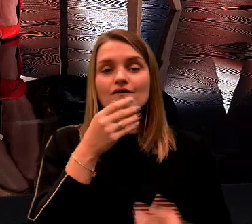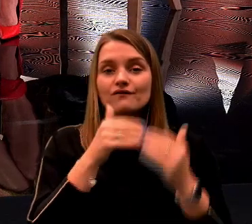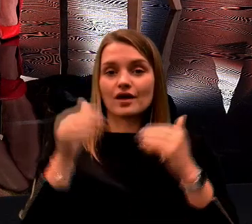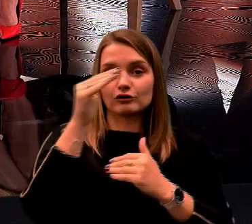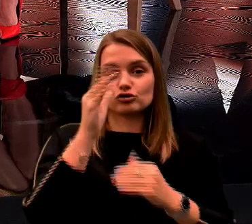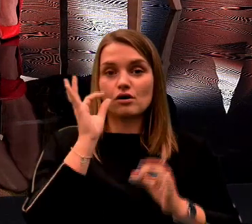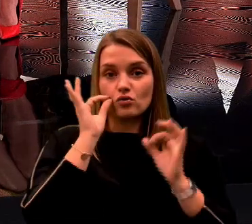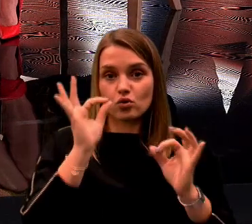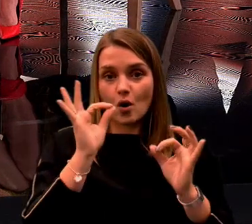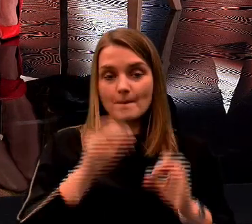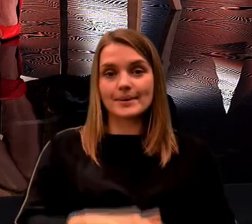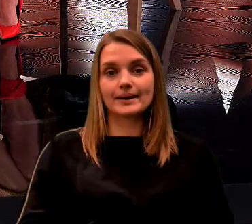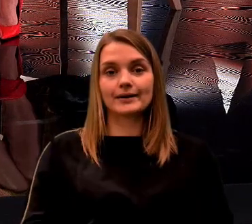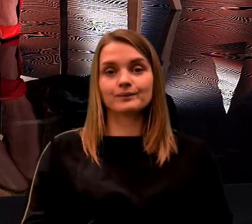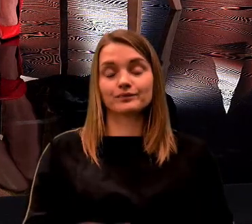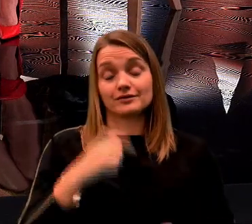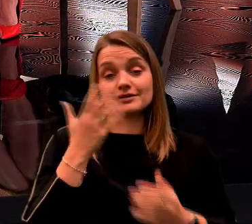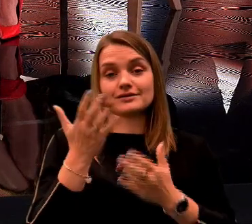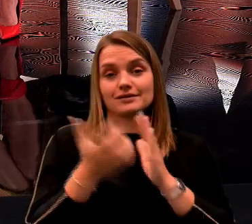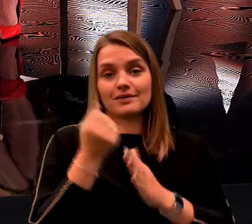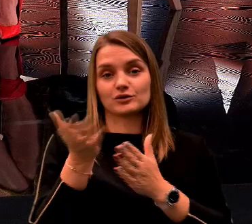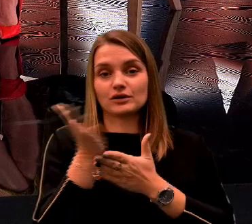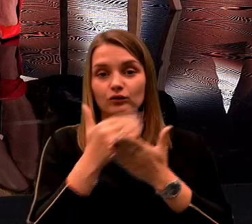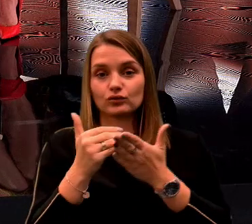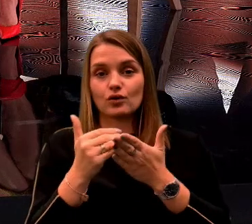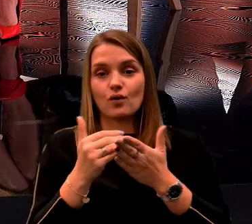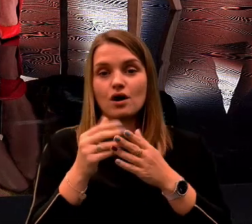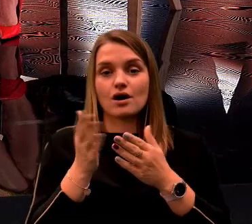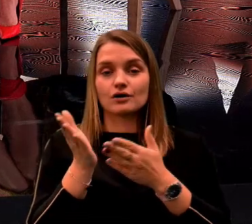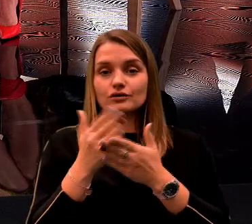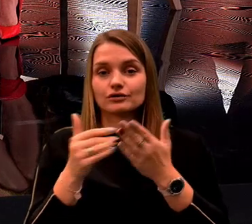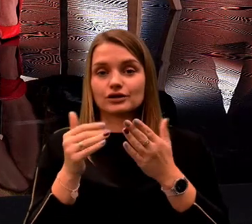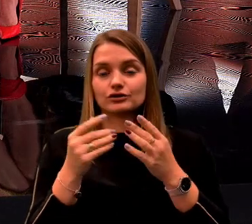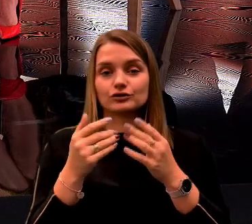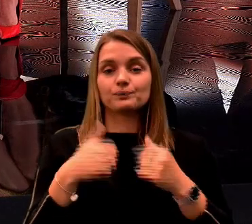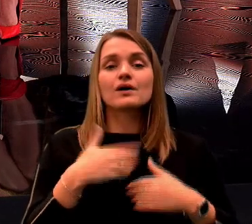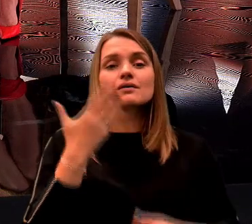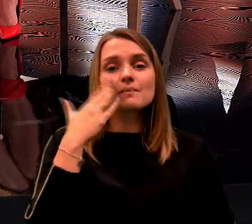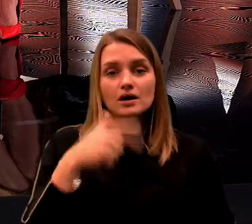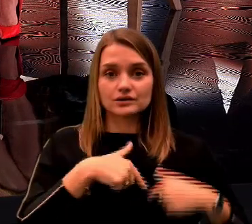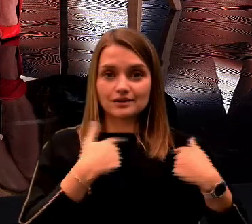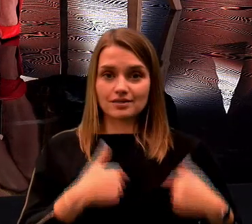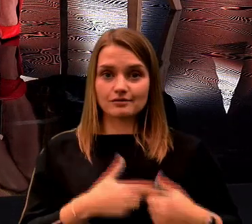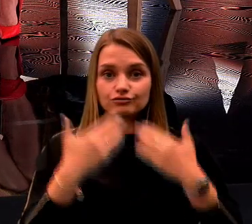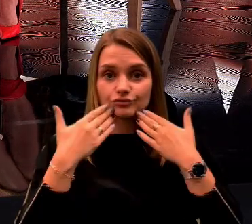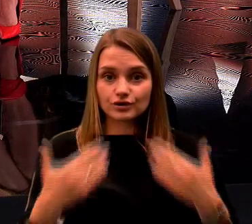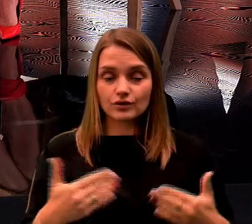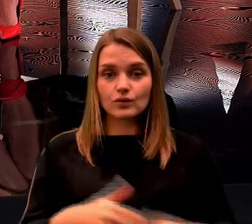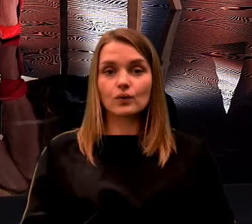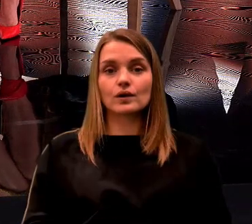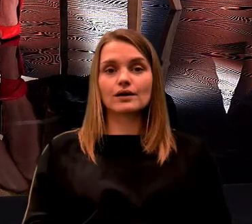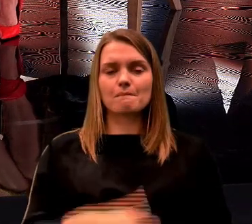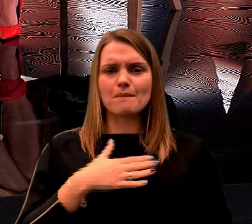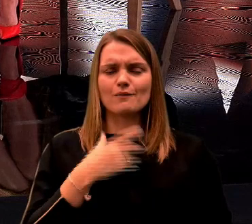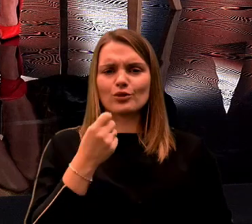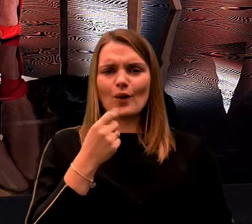Jakoś zabraliśmy tę drugą część, mówiąc często o biznesie. Bardzo serdecznie wam dziękuję. Mam duży niedosyt